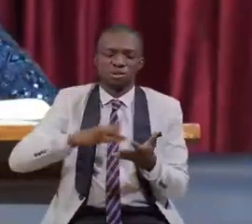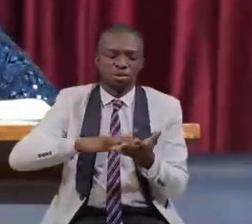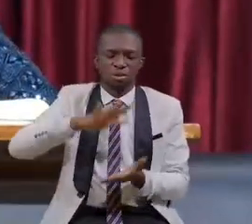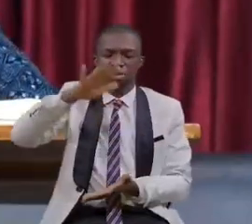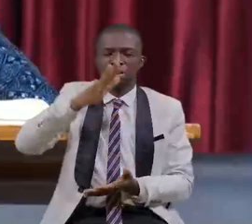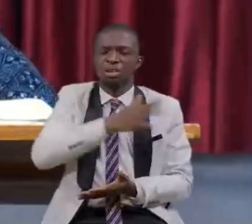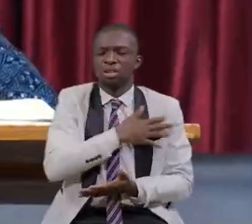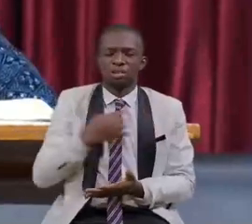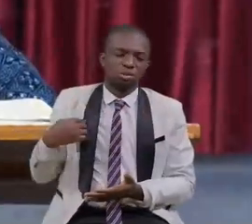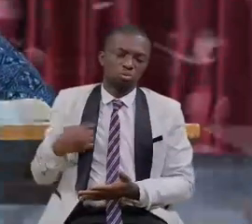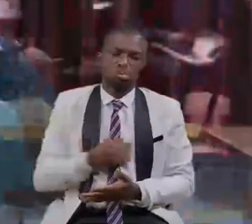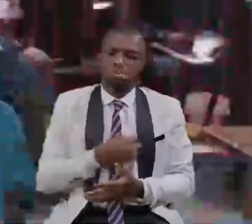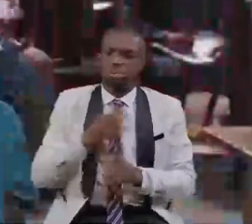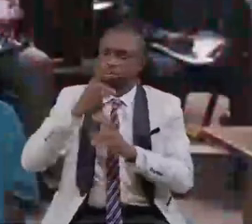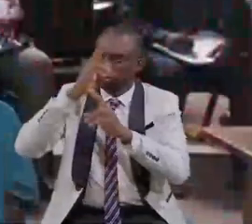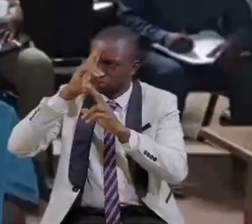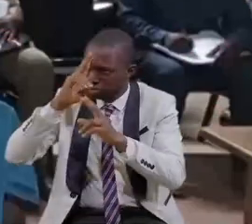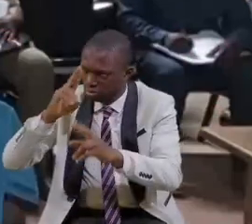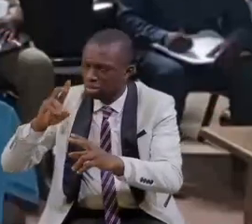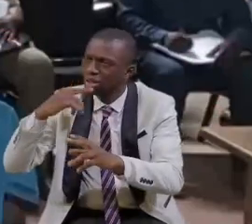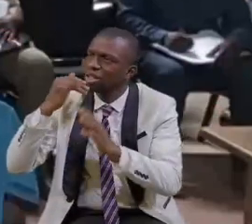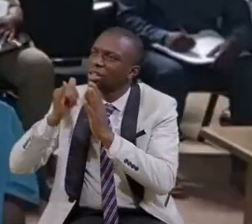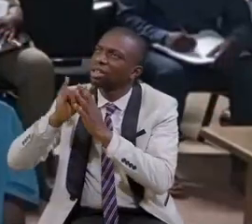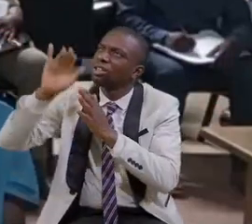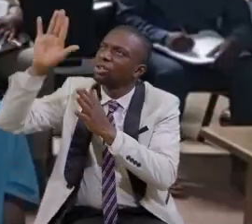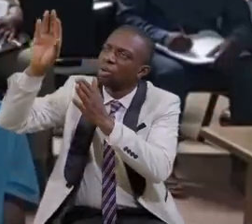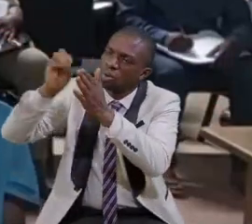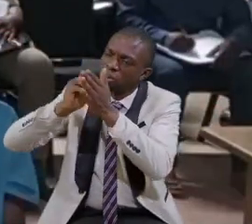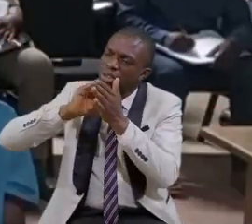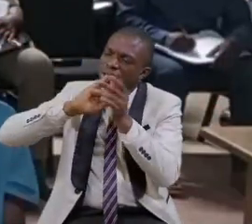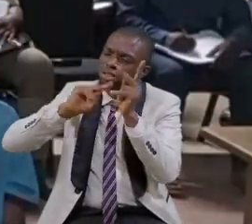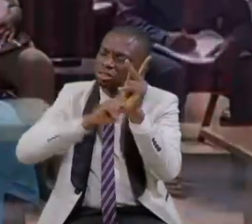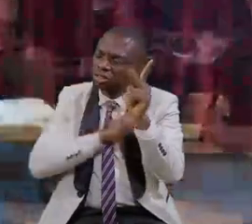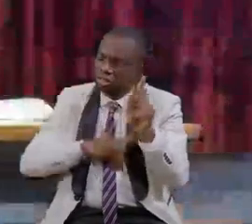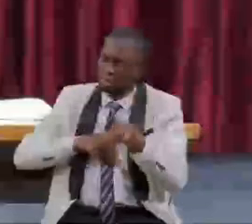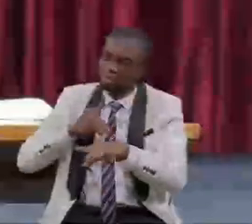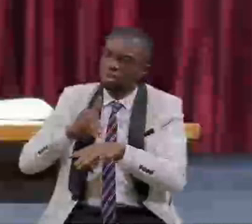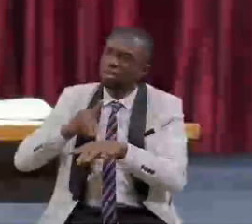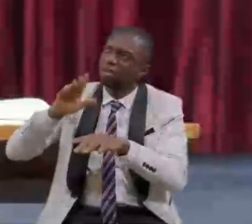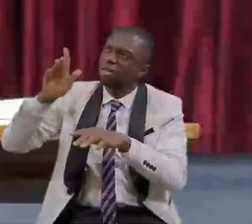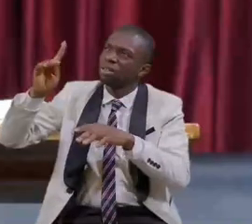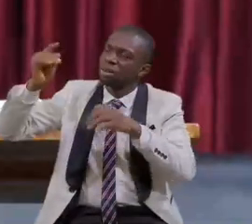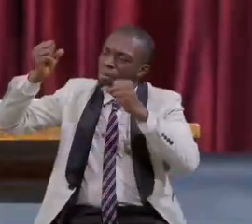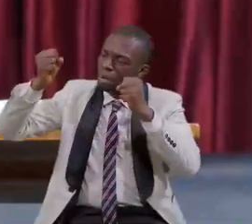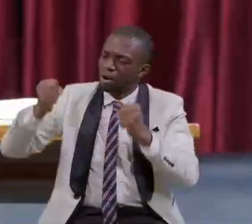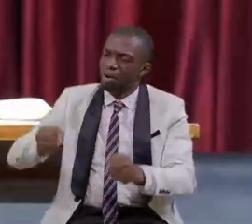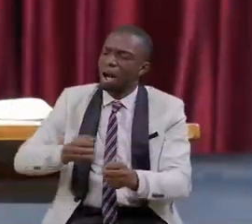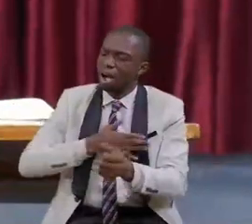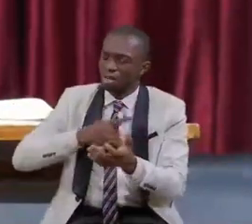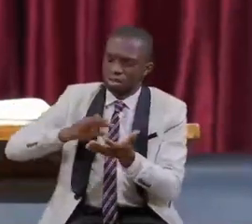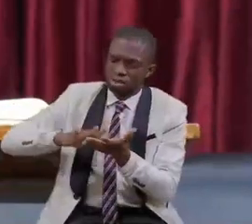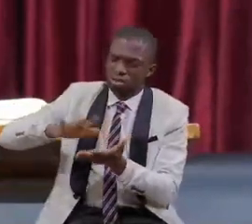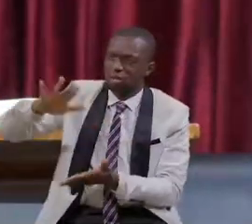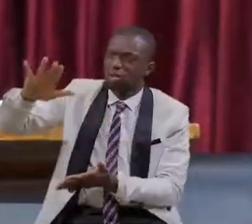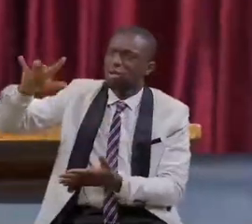à toi le règne, la puissance, la gloire. Jusqu'à quand?